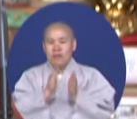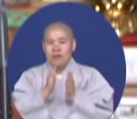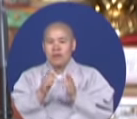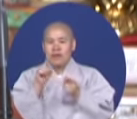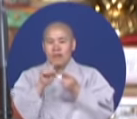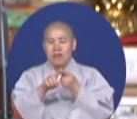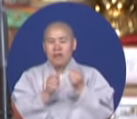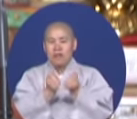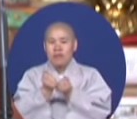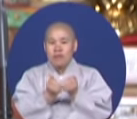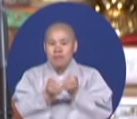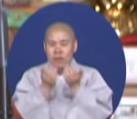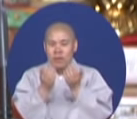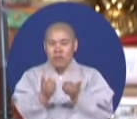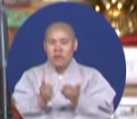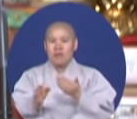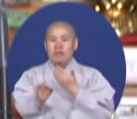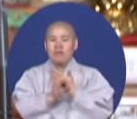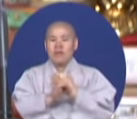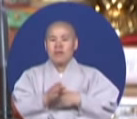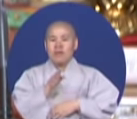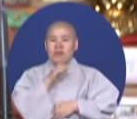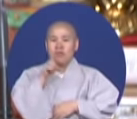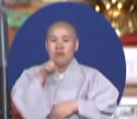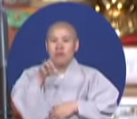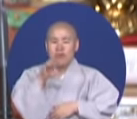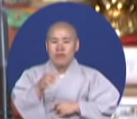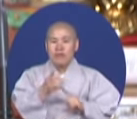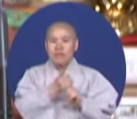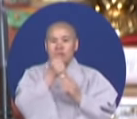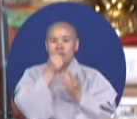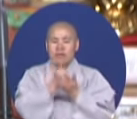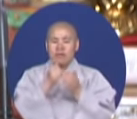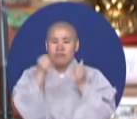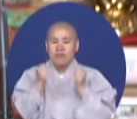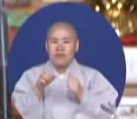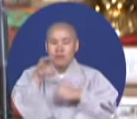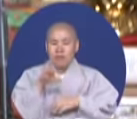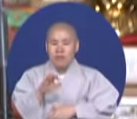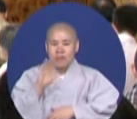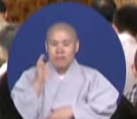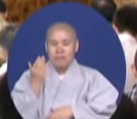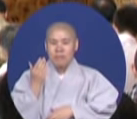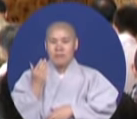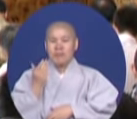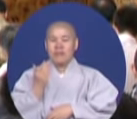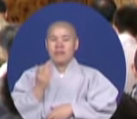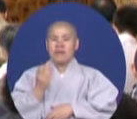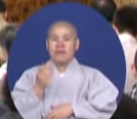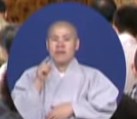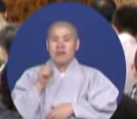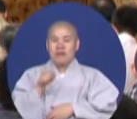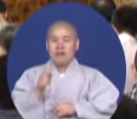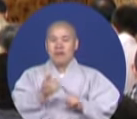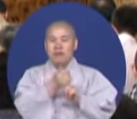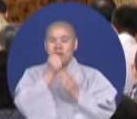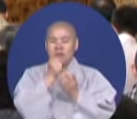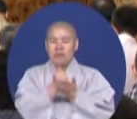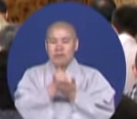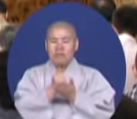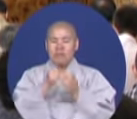이야기합니다. 그러면 바로 그곳이 이제 부처님 도량이 됐어요. 그러면 이제 그 부처님